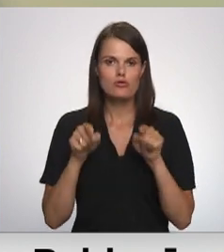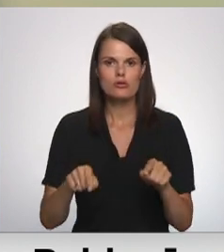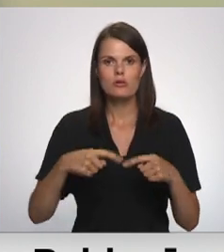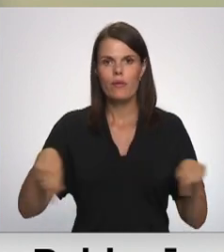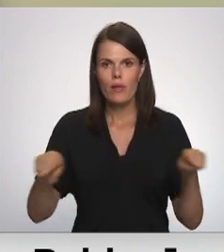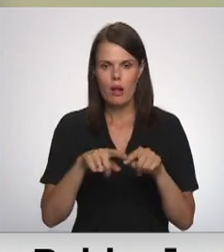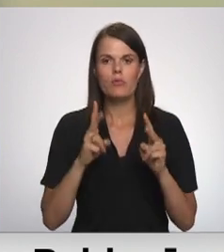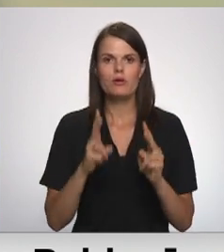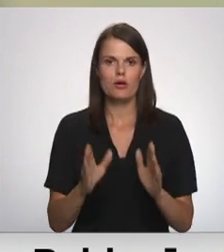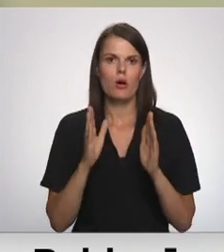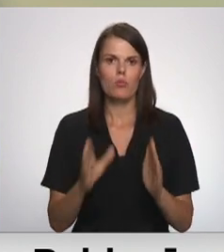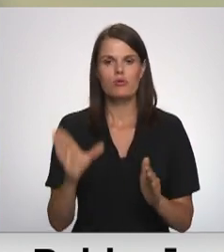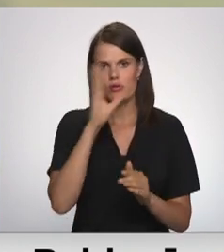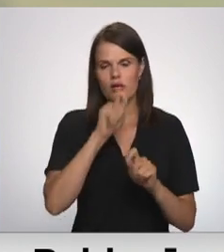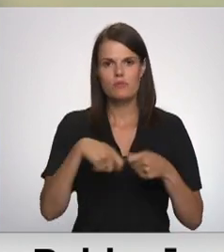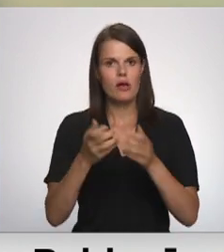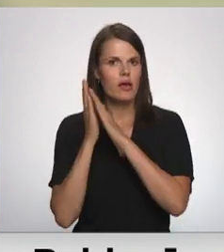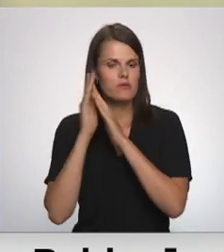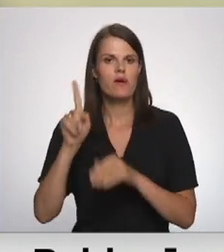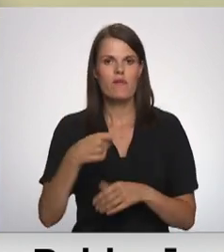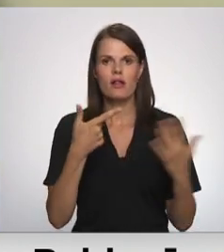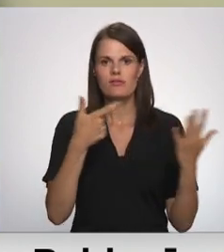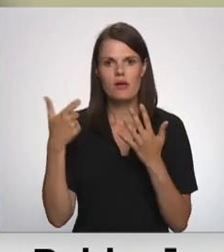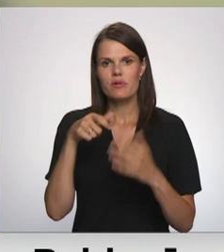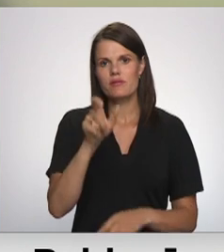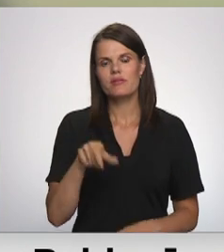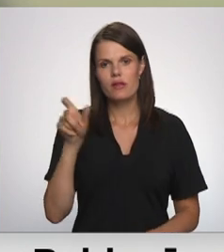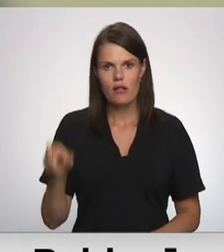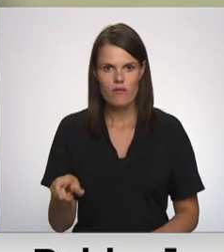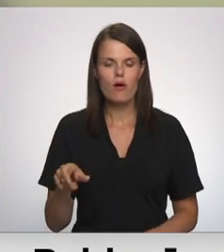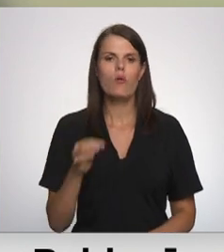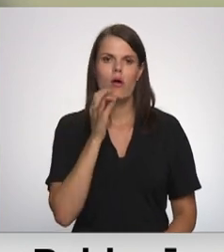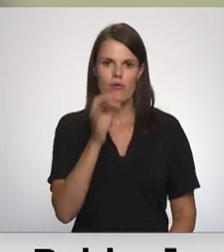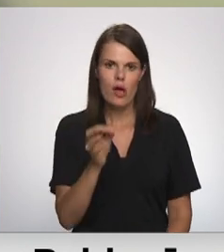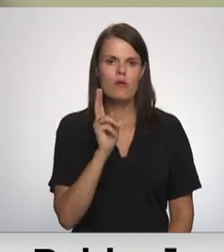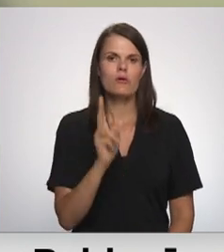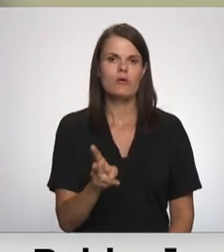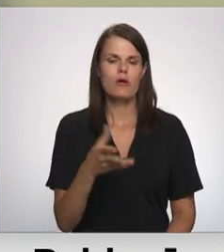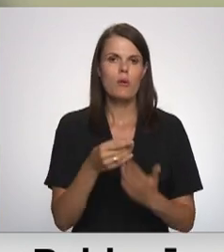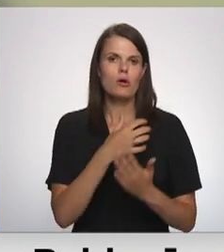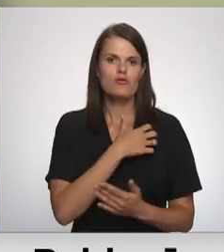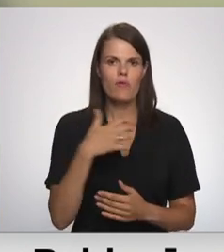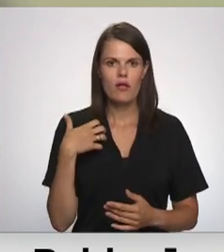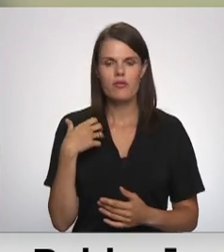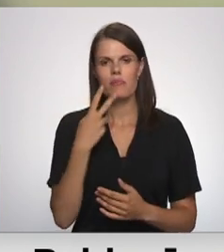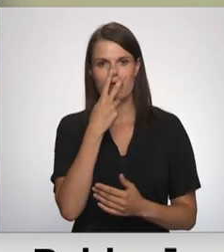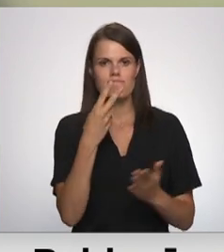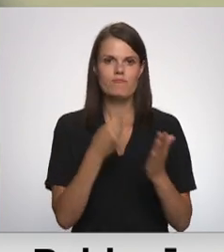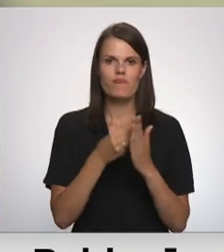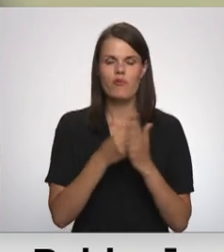telpas, ka būs iespēja izmitināt vēl 700 cilvēkus. Jāsaka gan arī, ka pašvaldības vērtē